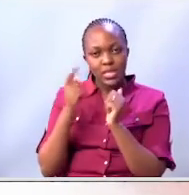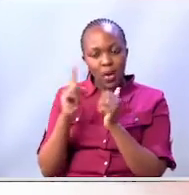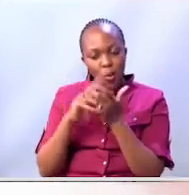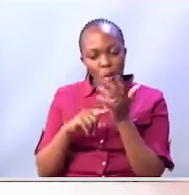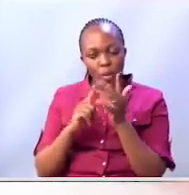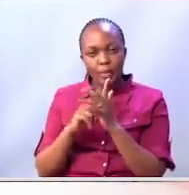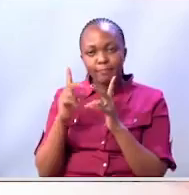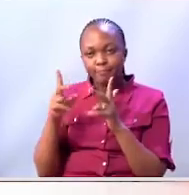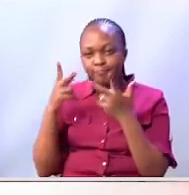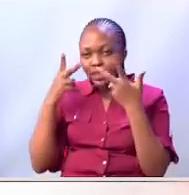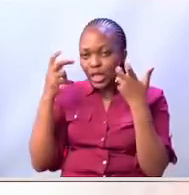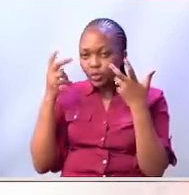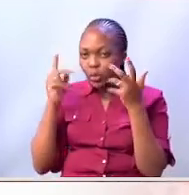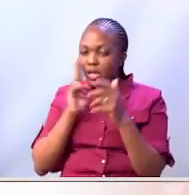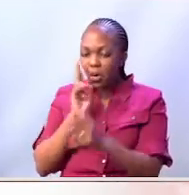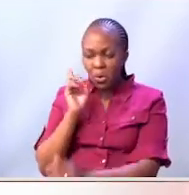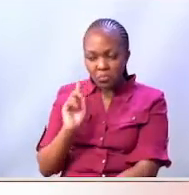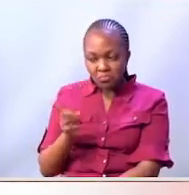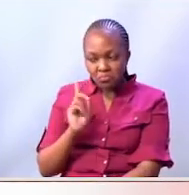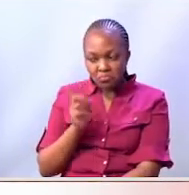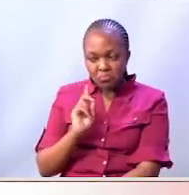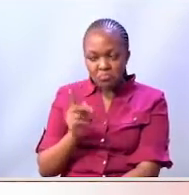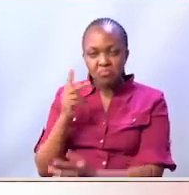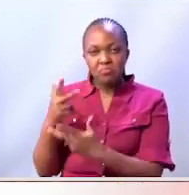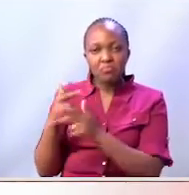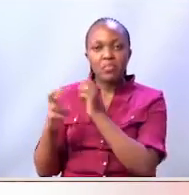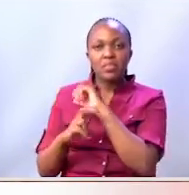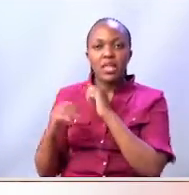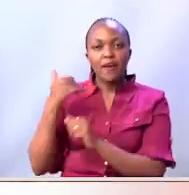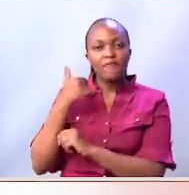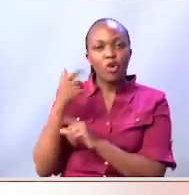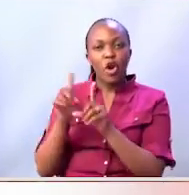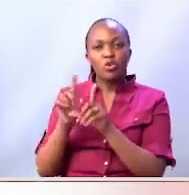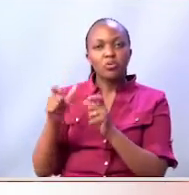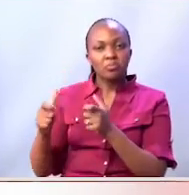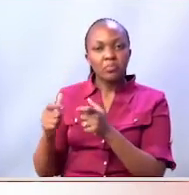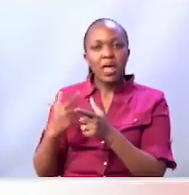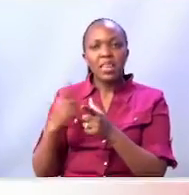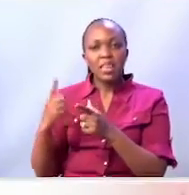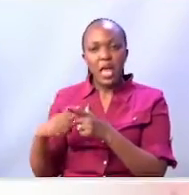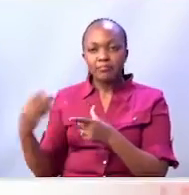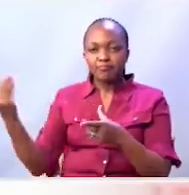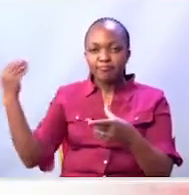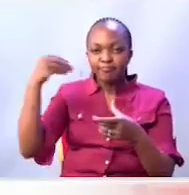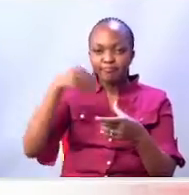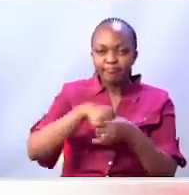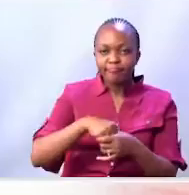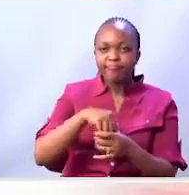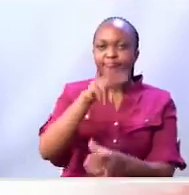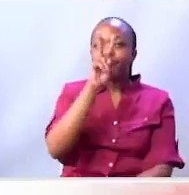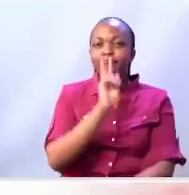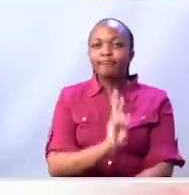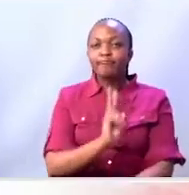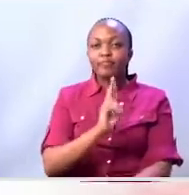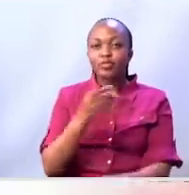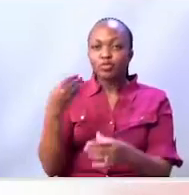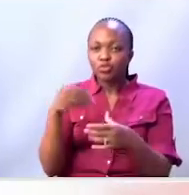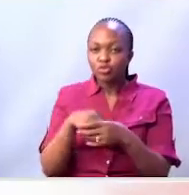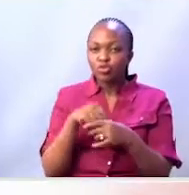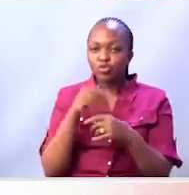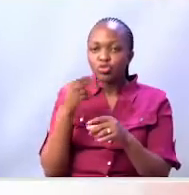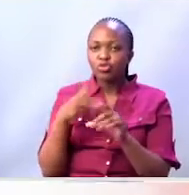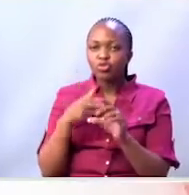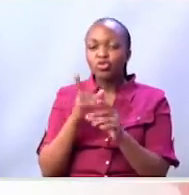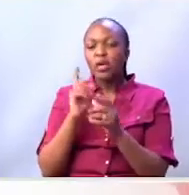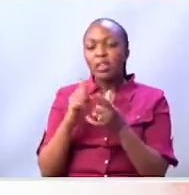phone and a radio and together with his two accomplices beat him up. Akaniambia kuna mtoto